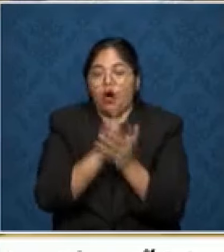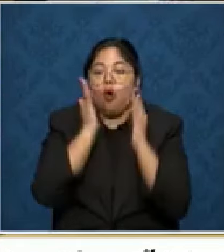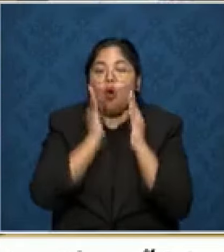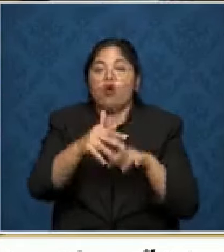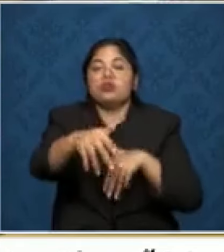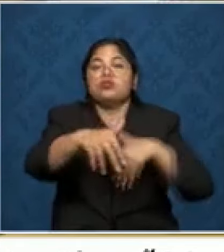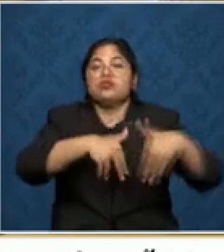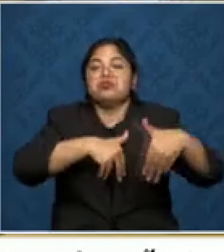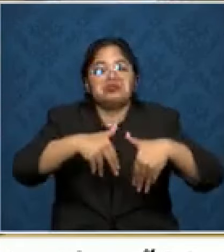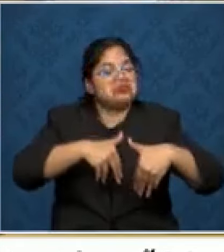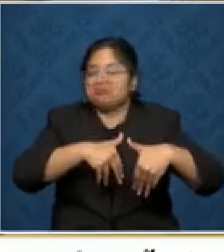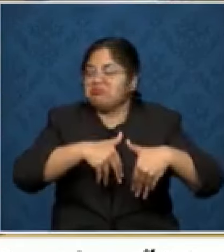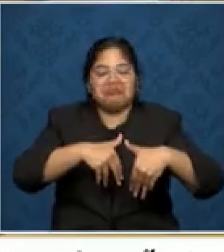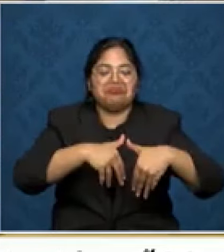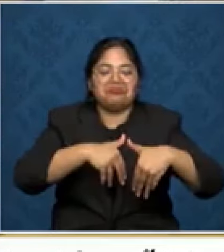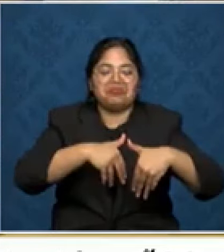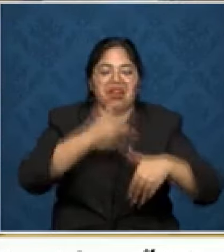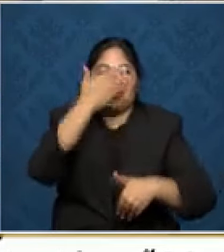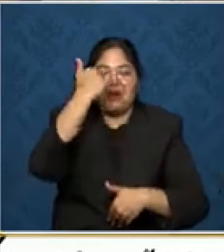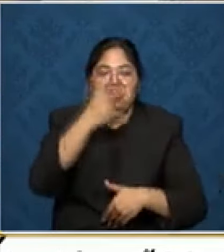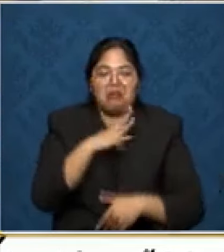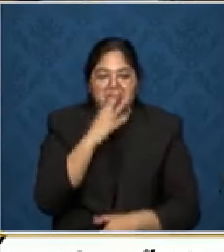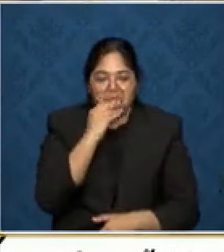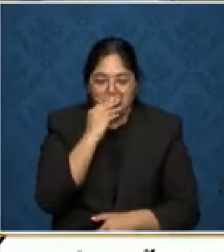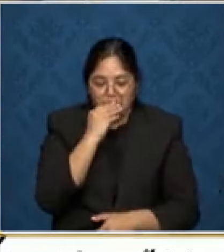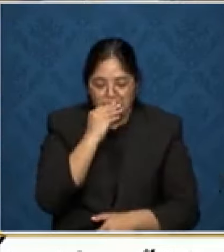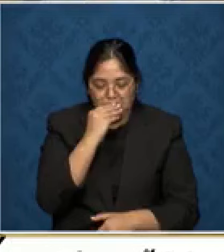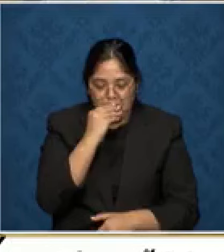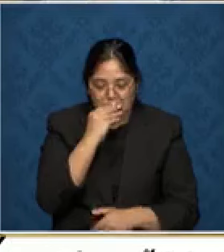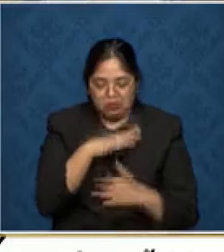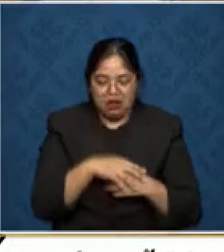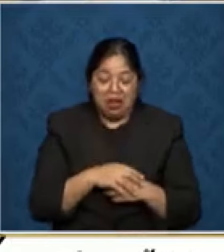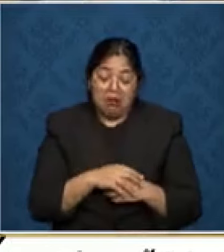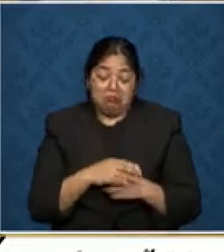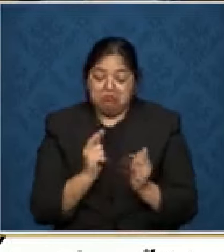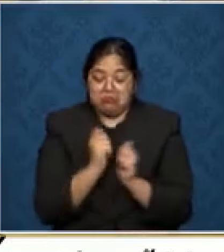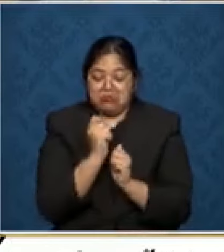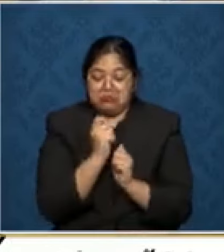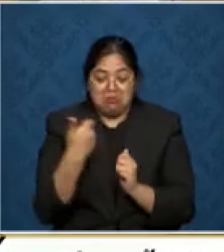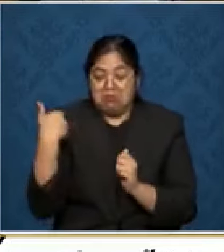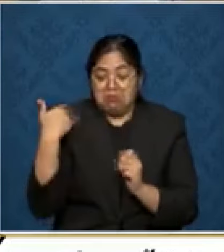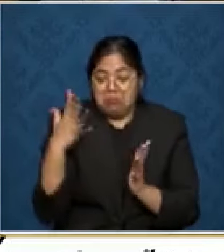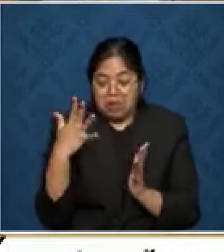เพราเจอลูกหนี้ประเภทท่องคาถาไม่มีไม่หนีไม่